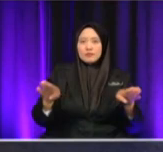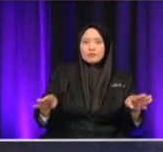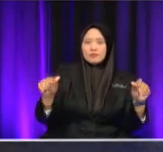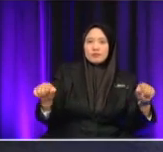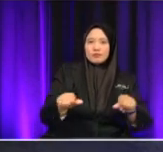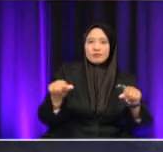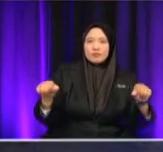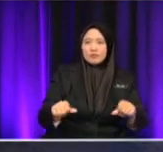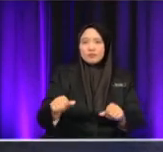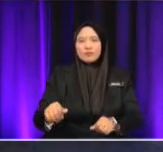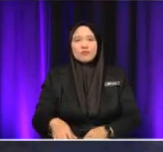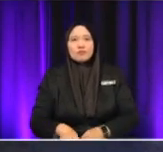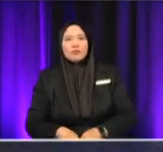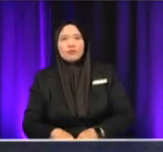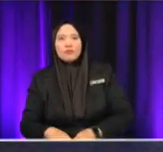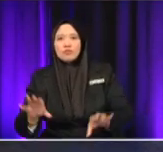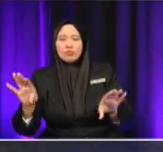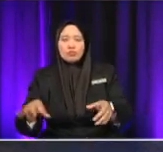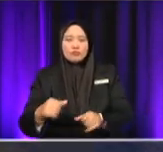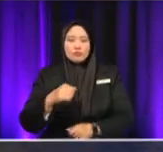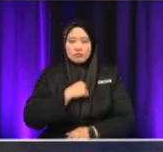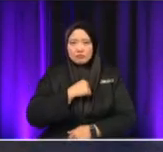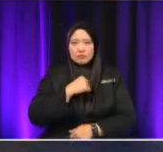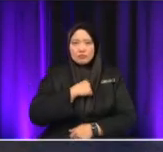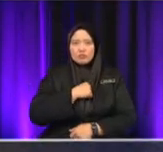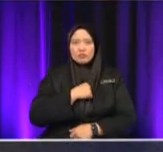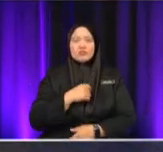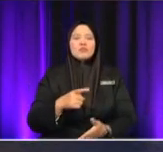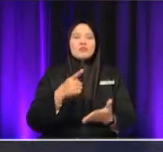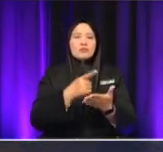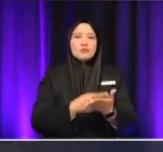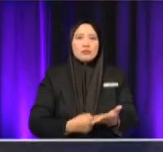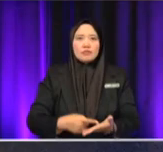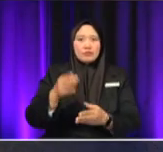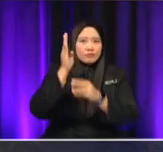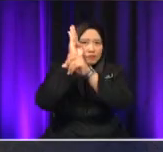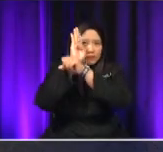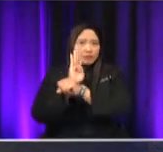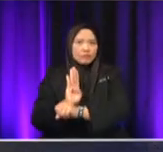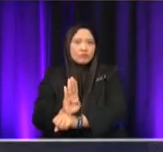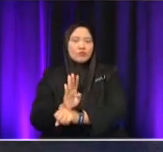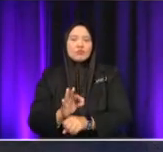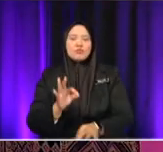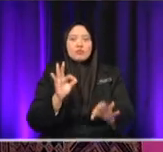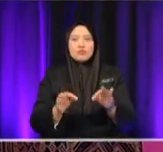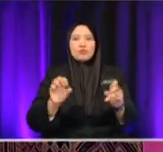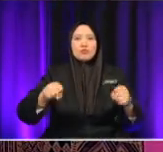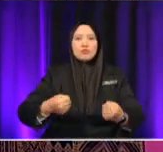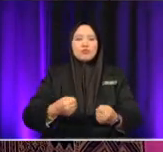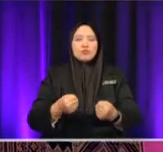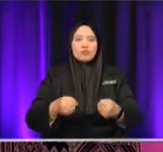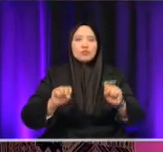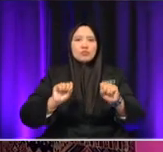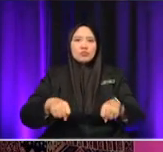sendiri-sendiri yang menjadi satu amalan pada diri kita tapi apakah budaya itu oke budaya itu tidak dapat membudayakan apabila kita